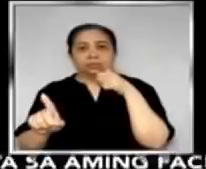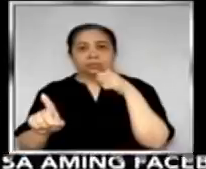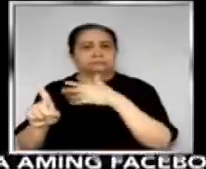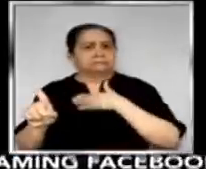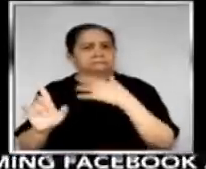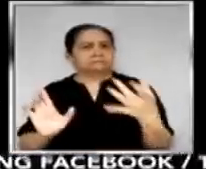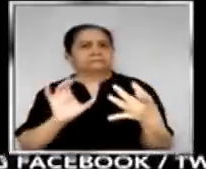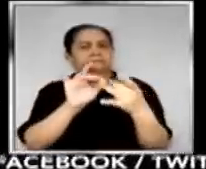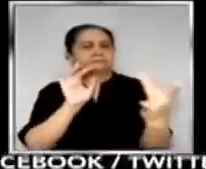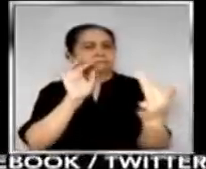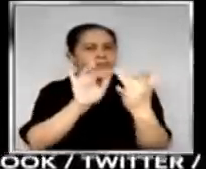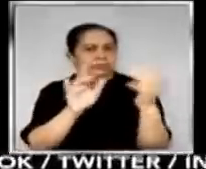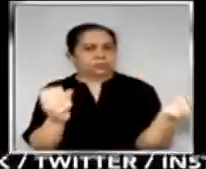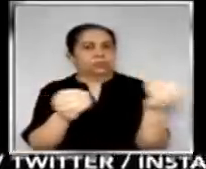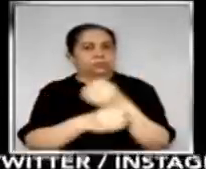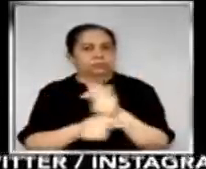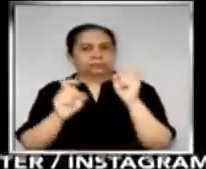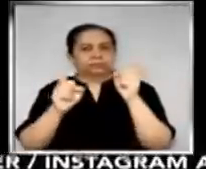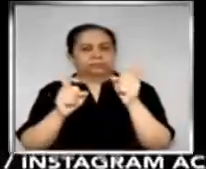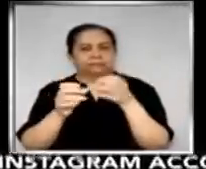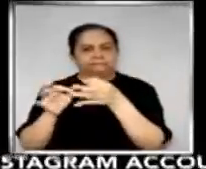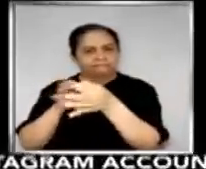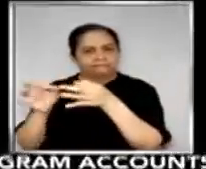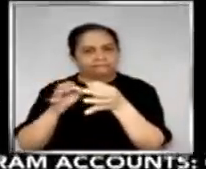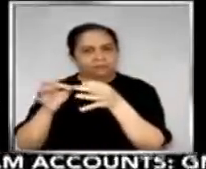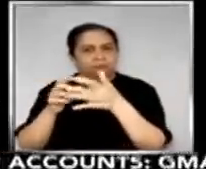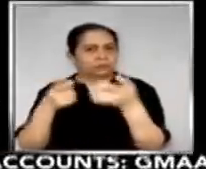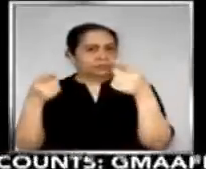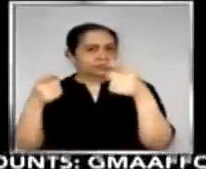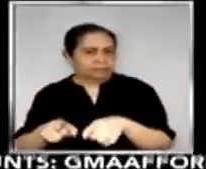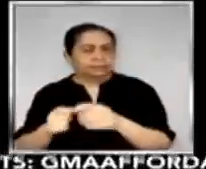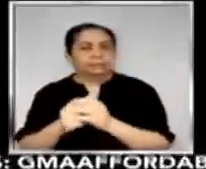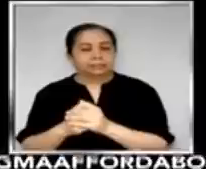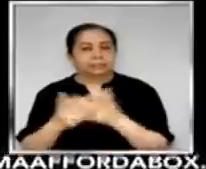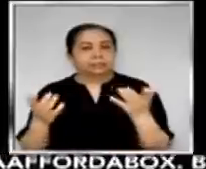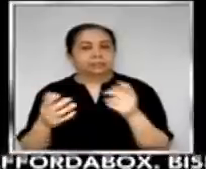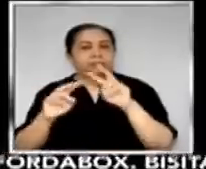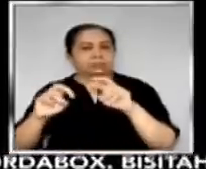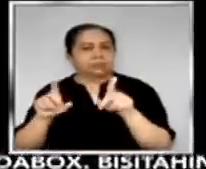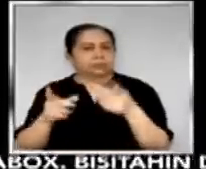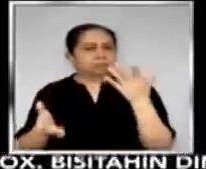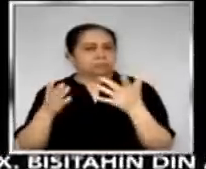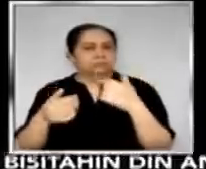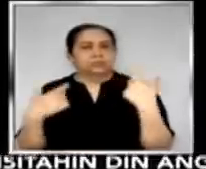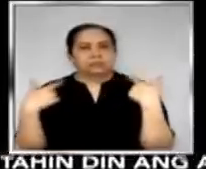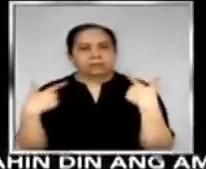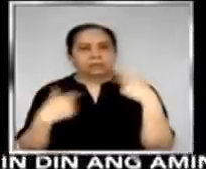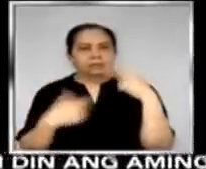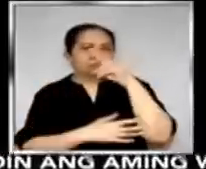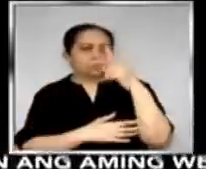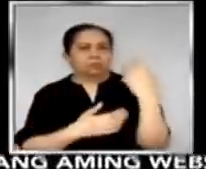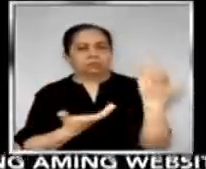sa kanilang tanggapan para maipaliwanag ang insidente. Iniimbestigahan na rin kung posibleng nagkaroon ng kapabayaan sa hanay